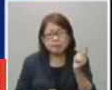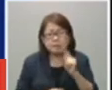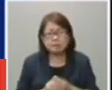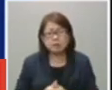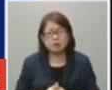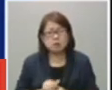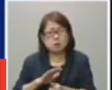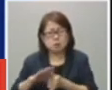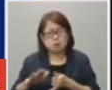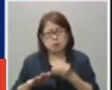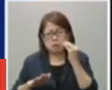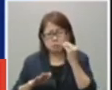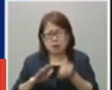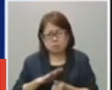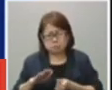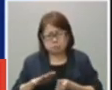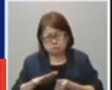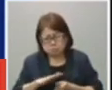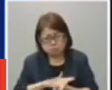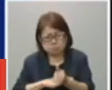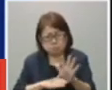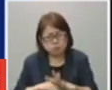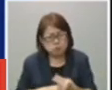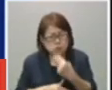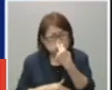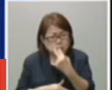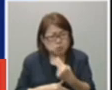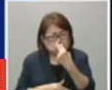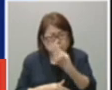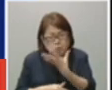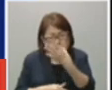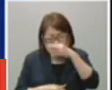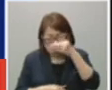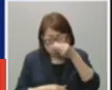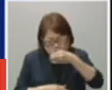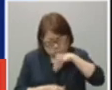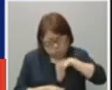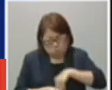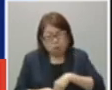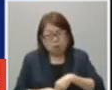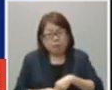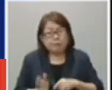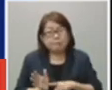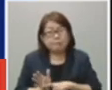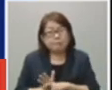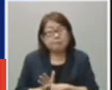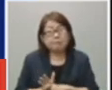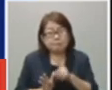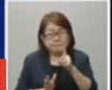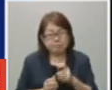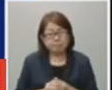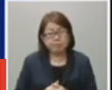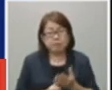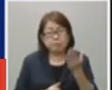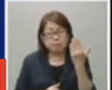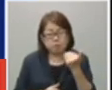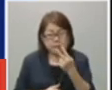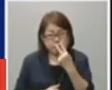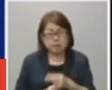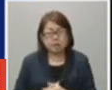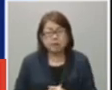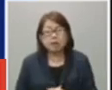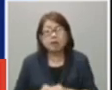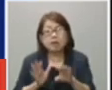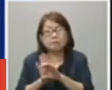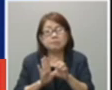ย่าออกไปเลยครับสูดไปแล้วตายแง่แก่แล้วเมื่อวานดูครับนี่คือภาพของปริมาณ